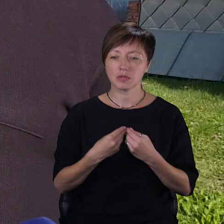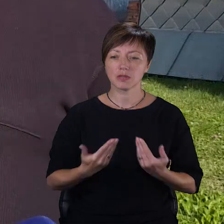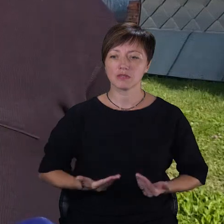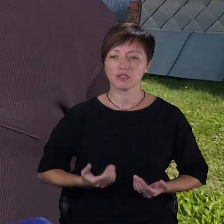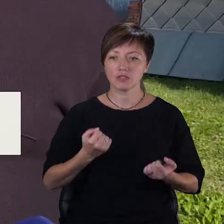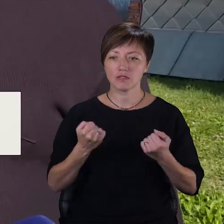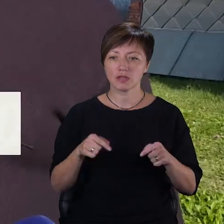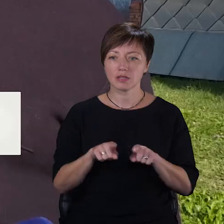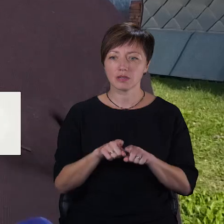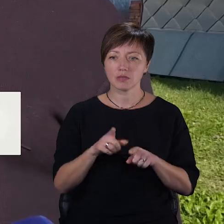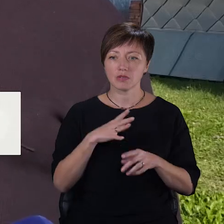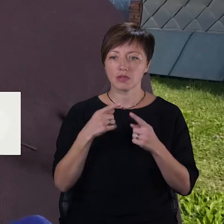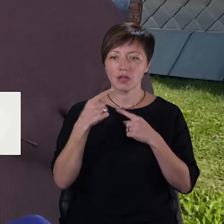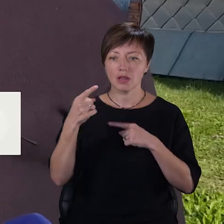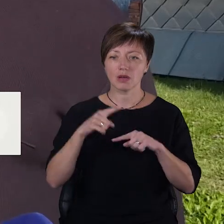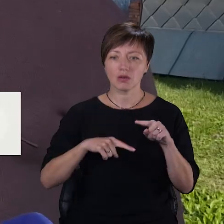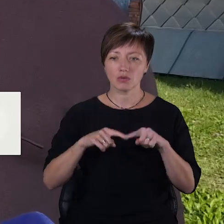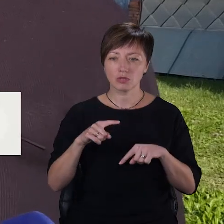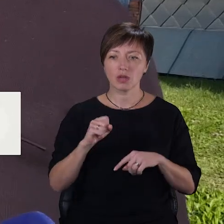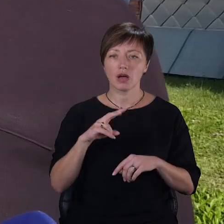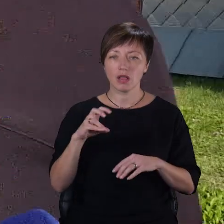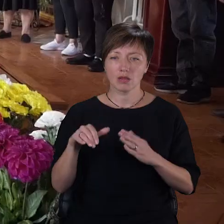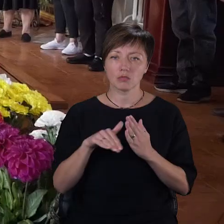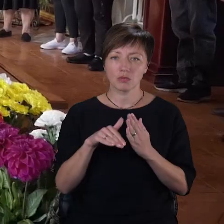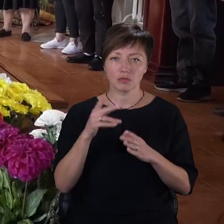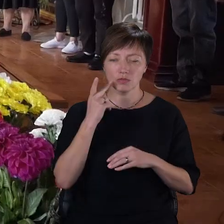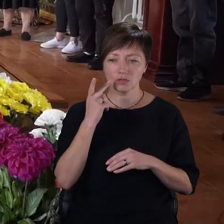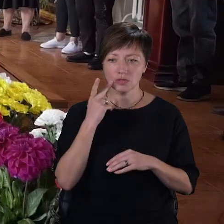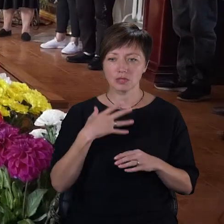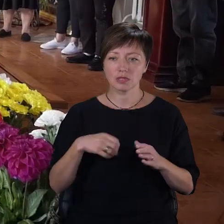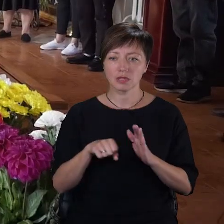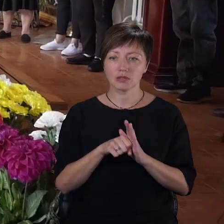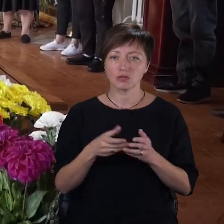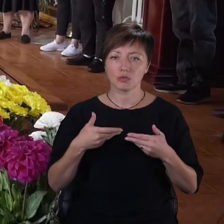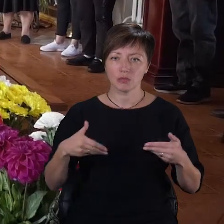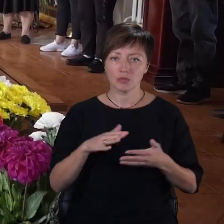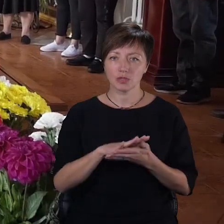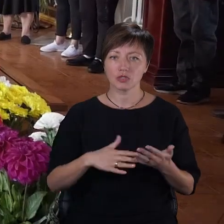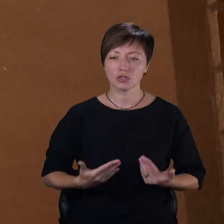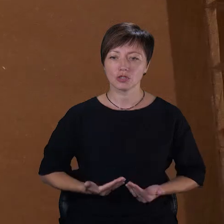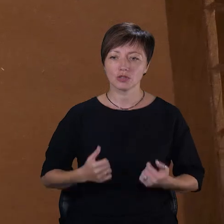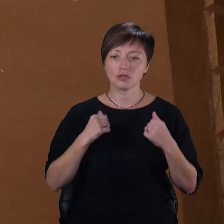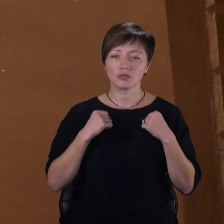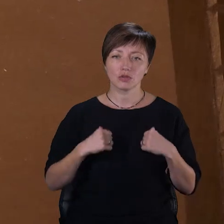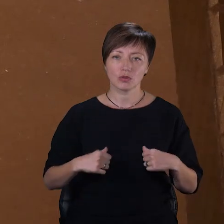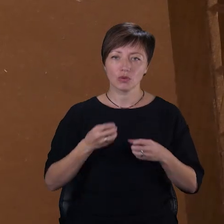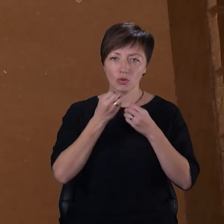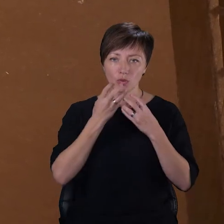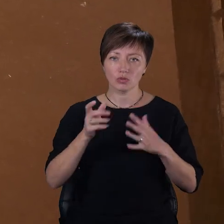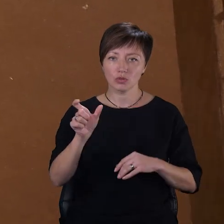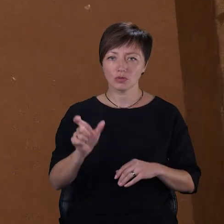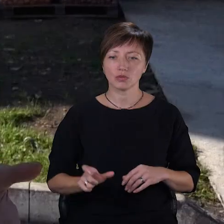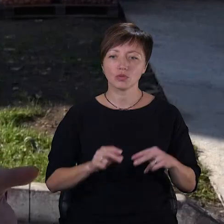був, ну, далекий родич. Ну, він допомагав завжди. Він загинув, щоб ми жили. Спокійна, хороша